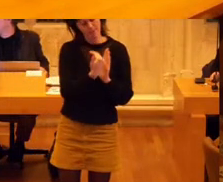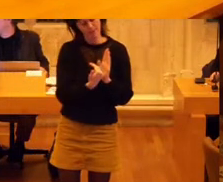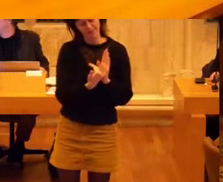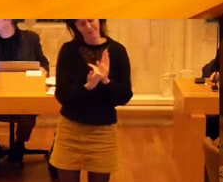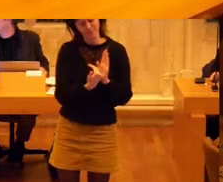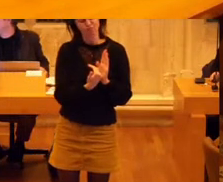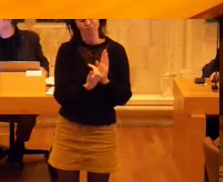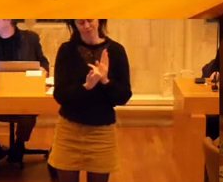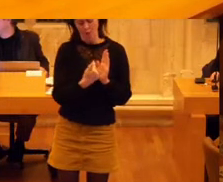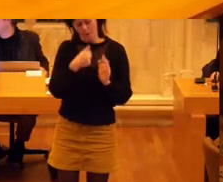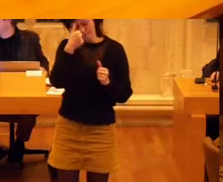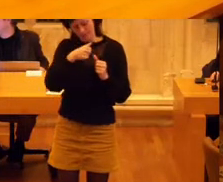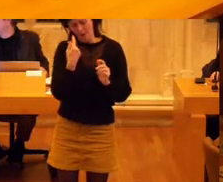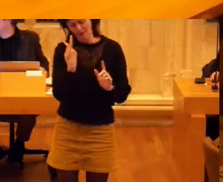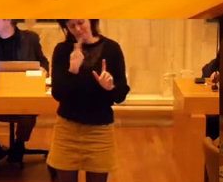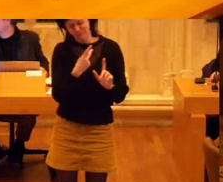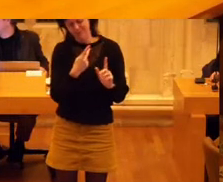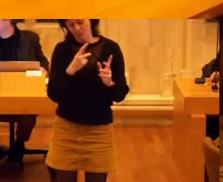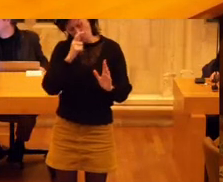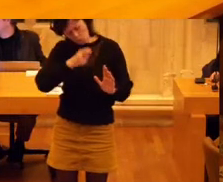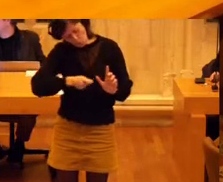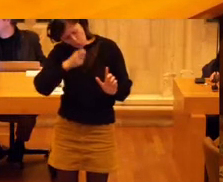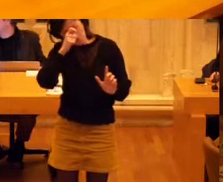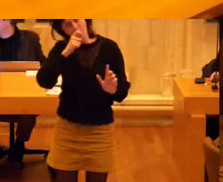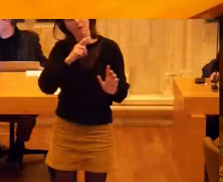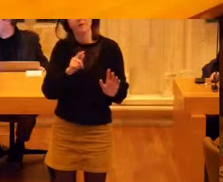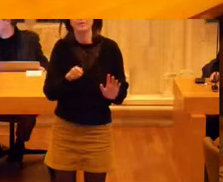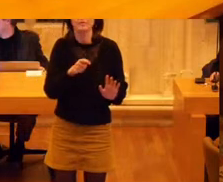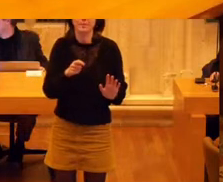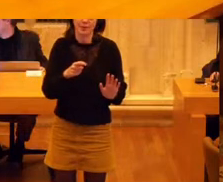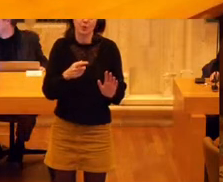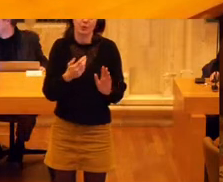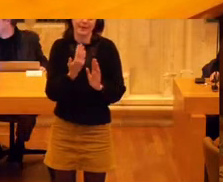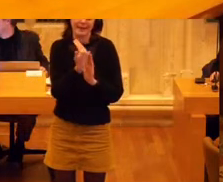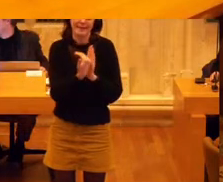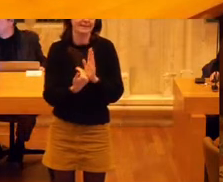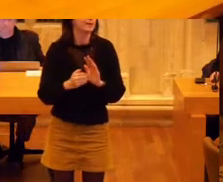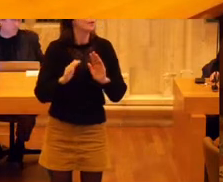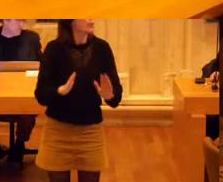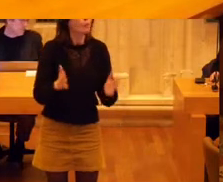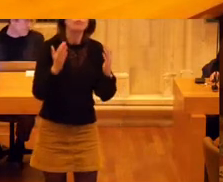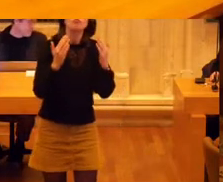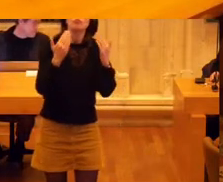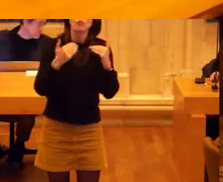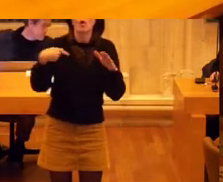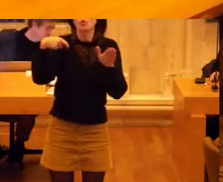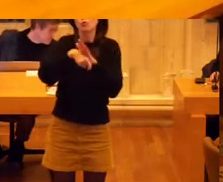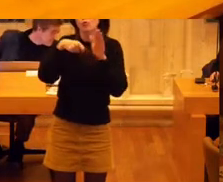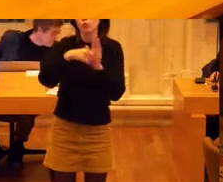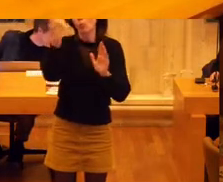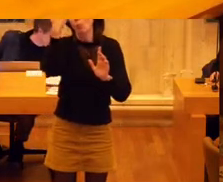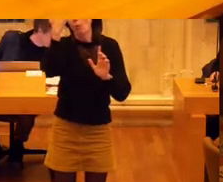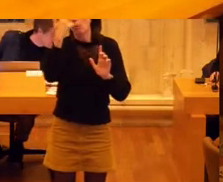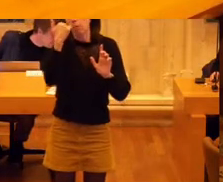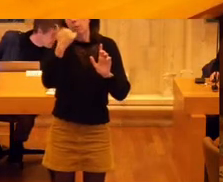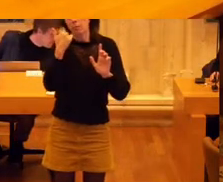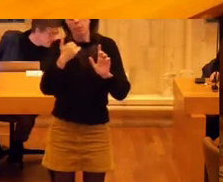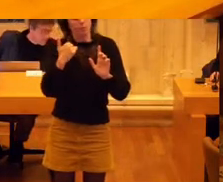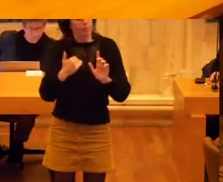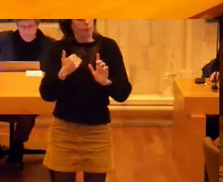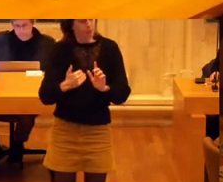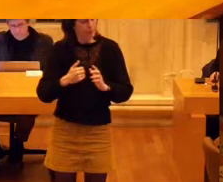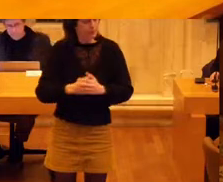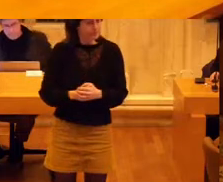dont il conviendrait d'honorer la mémoire, effectivement, et l'action qu'elles ont eue pour la ville. Un certain nombre de subventions au titre de